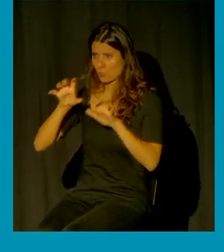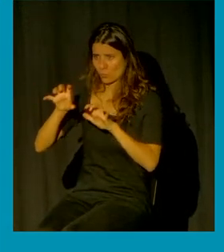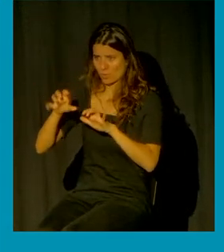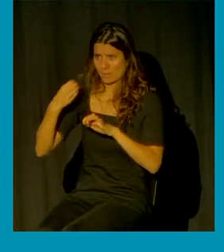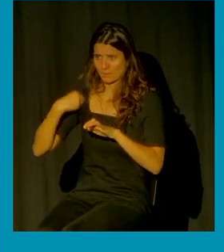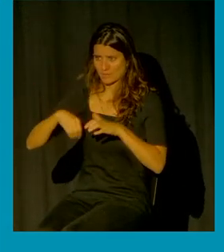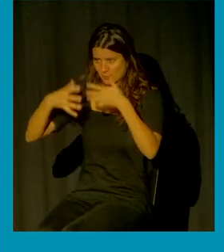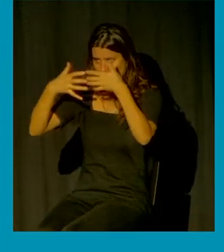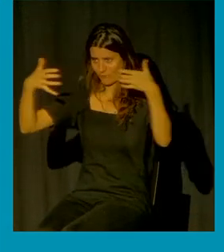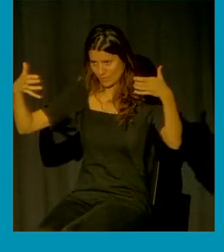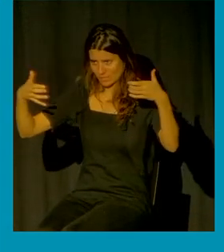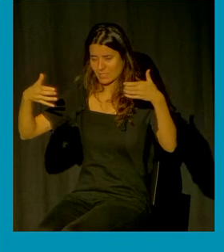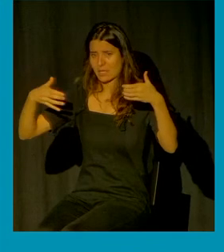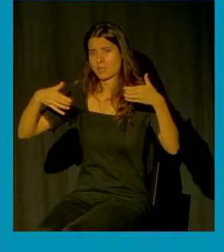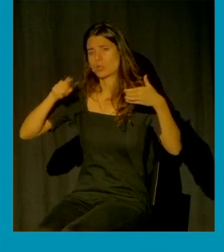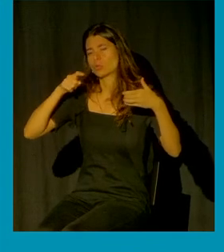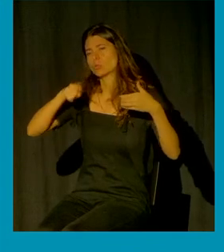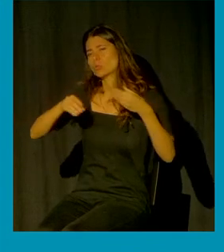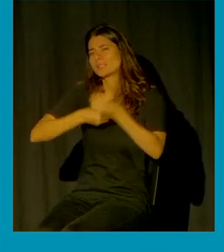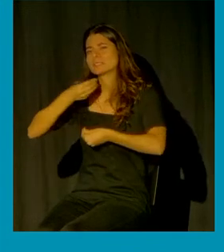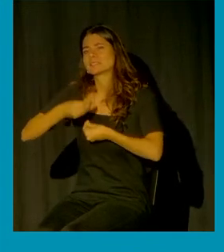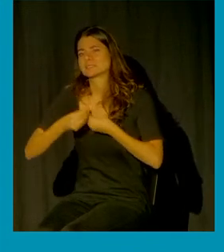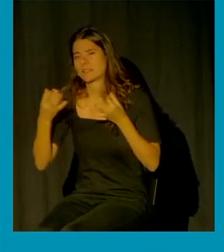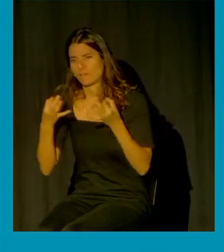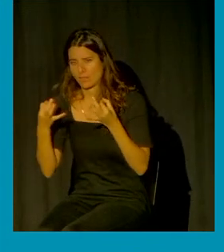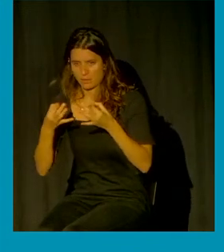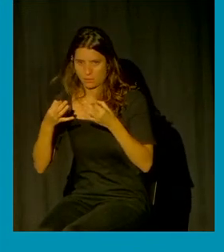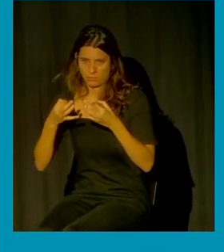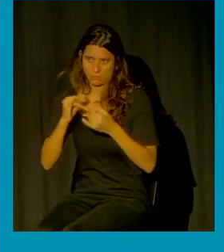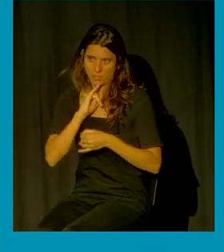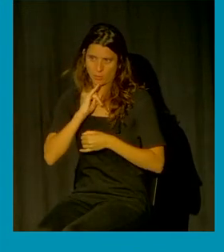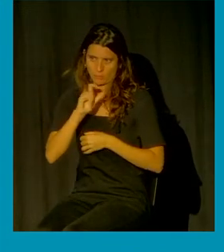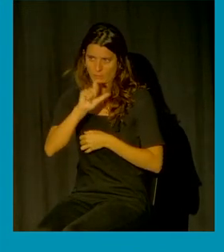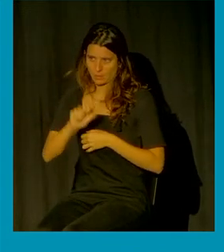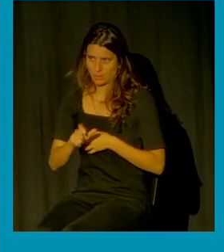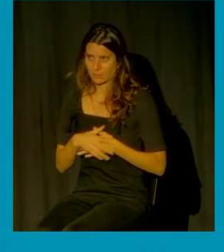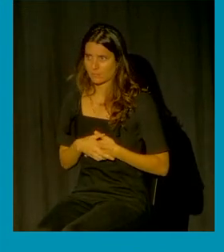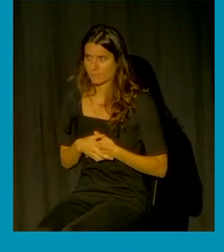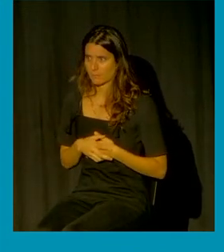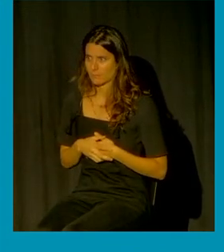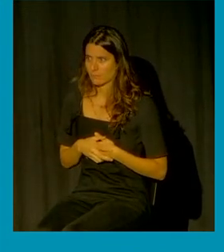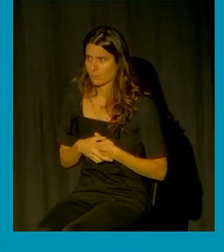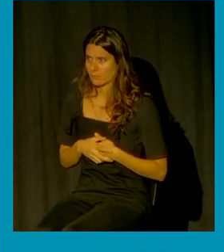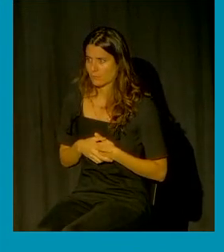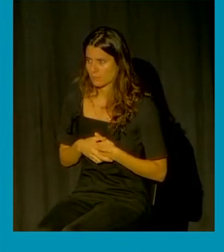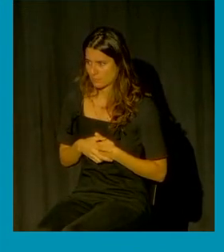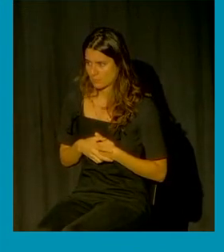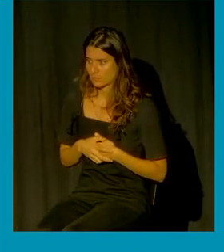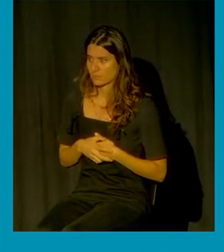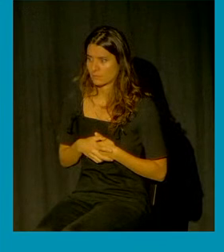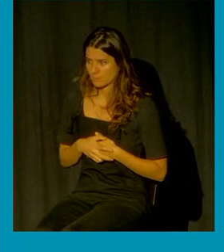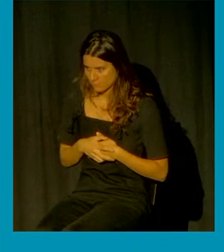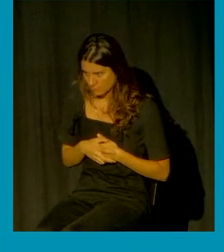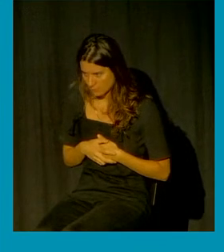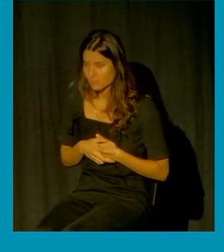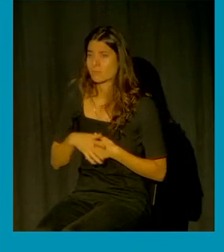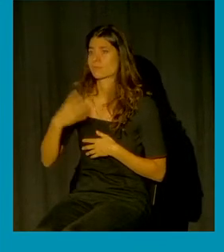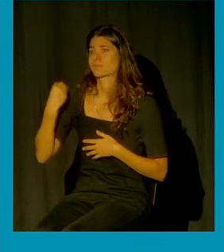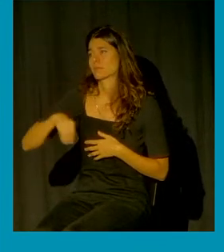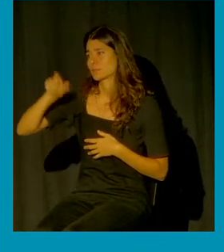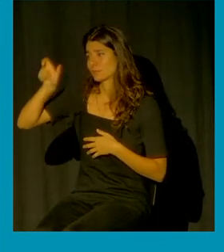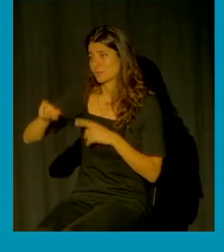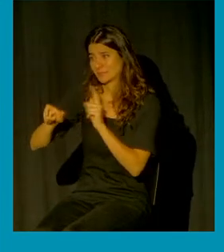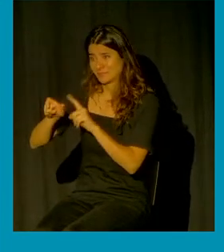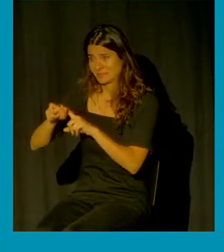frase del Mike que està hi facendo la Tiziana va haver de canviar d'identitat de poble finalment